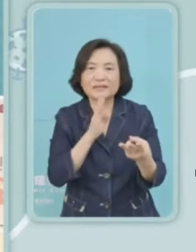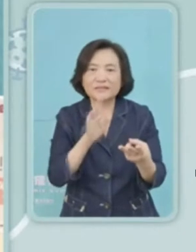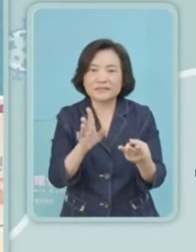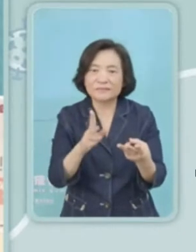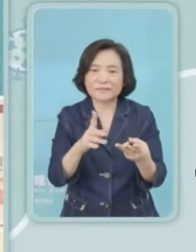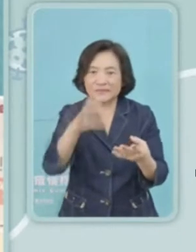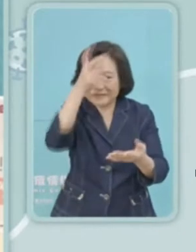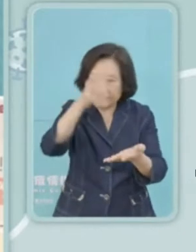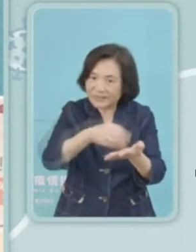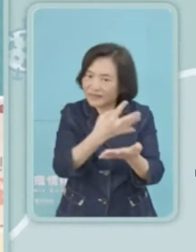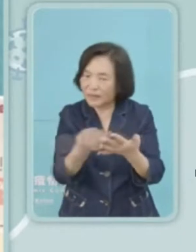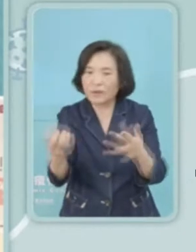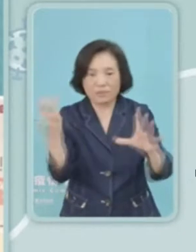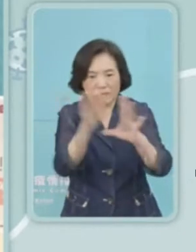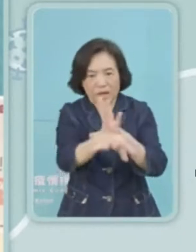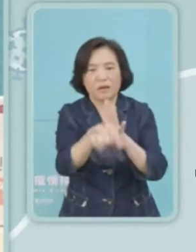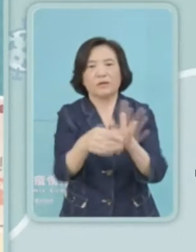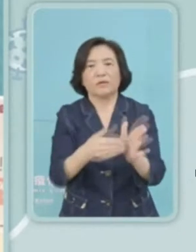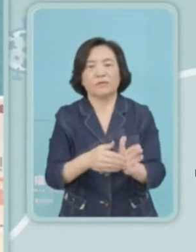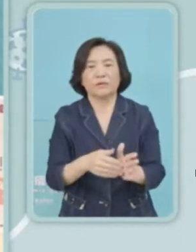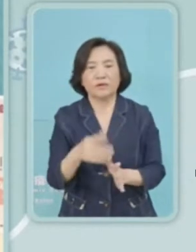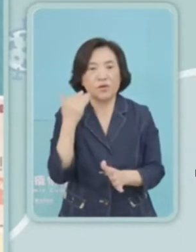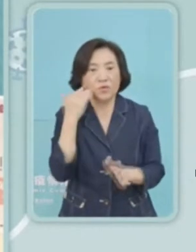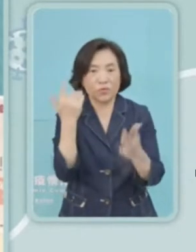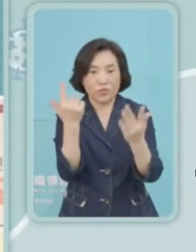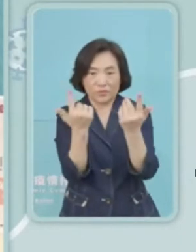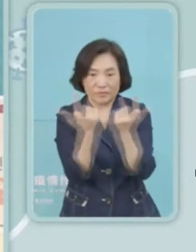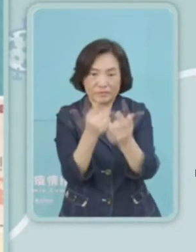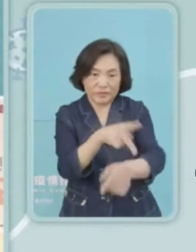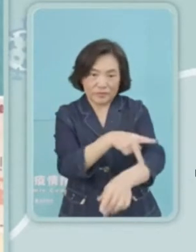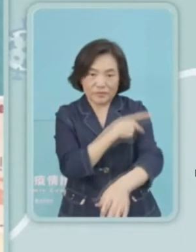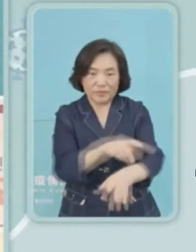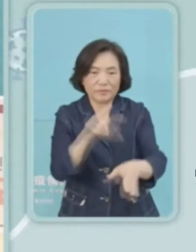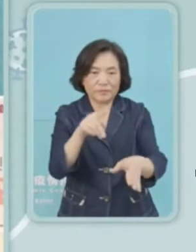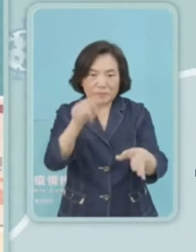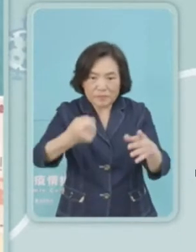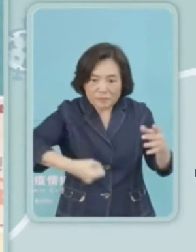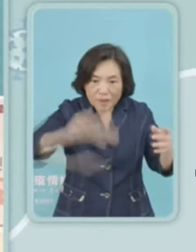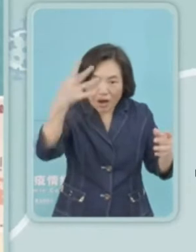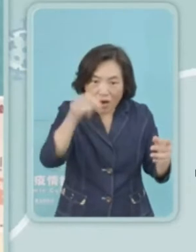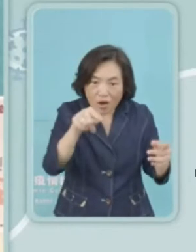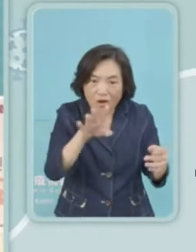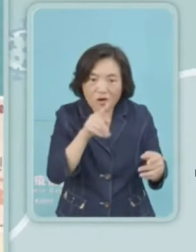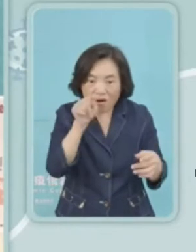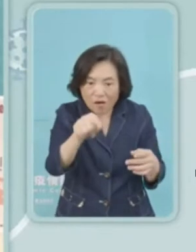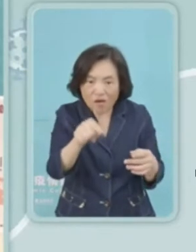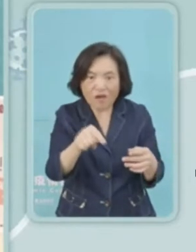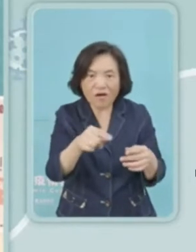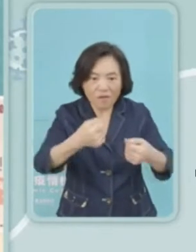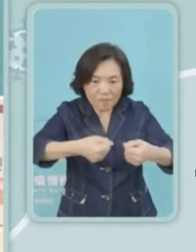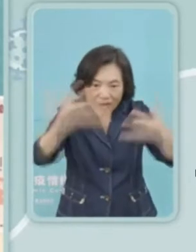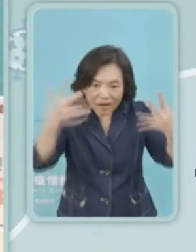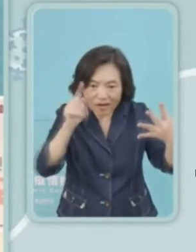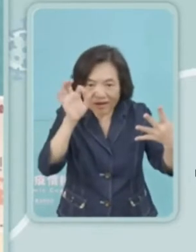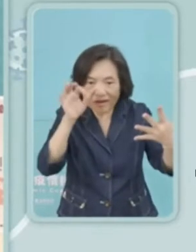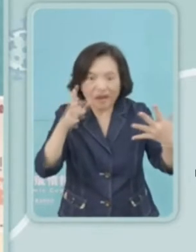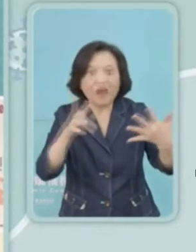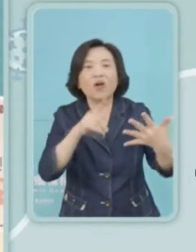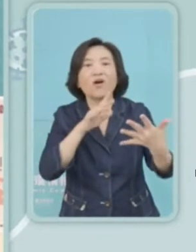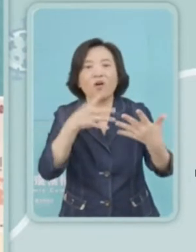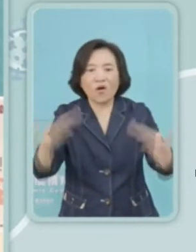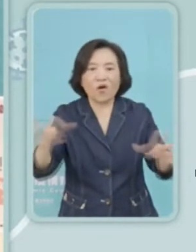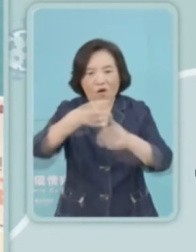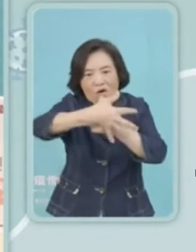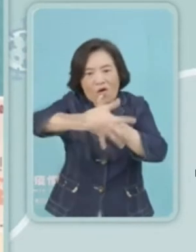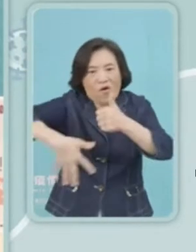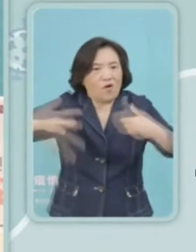专属的。你看到台北通里面有一个可以中央预约系统，点进去有很多资